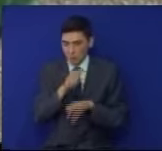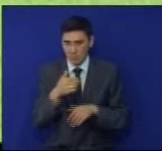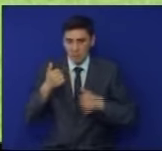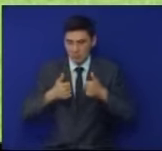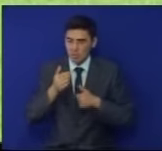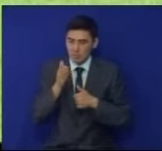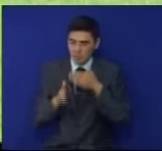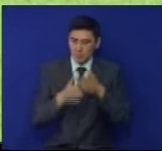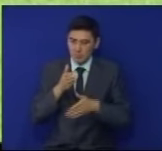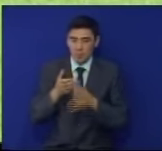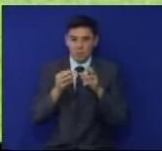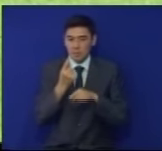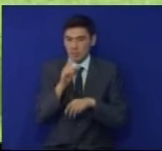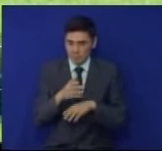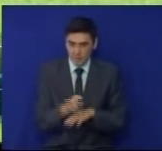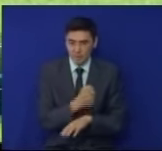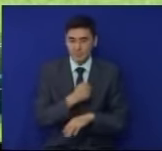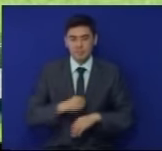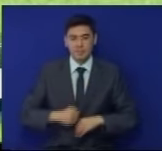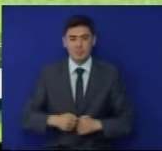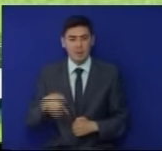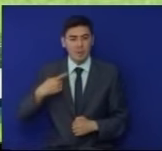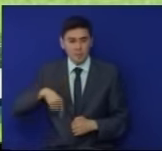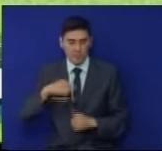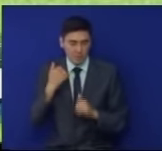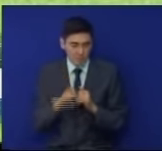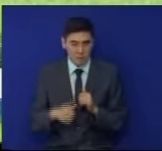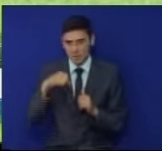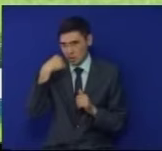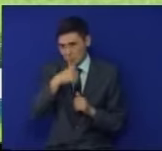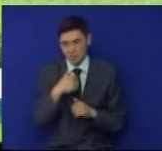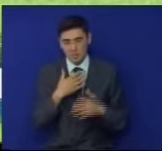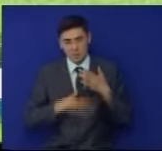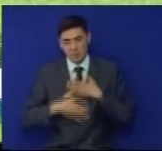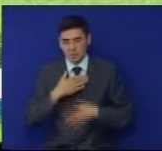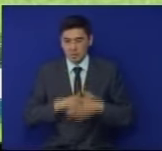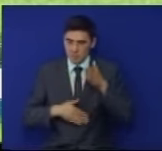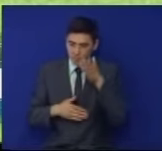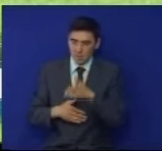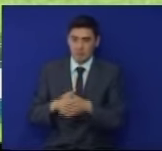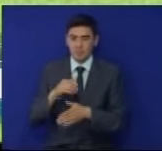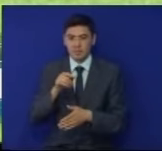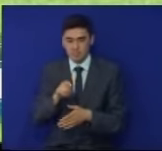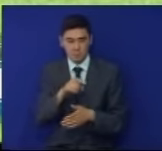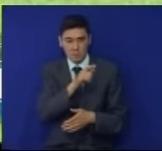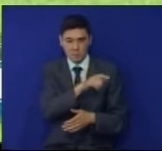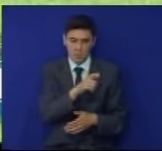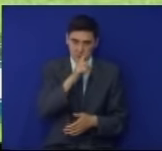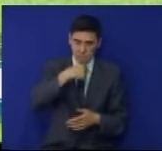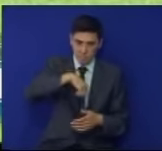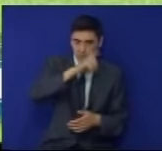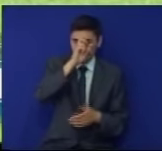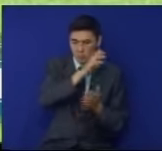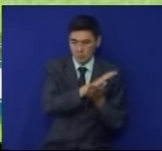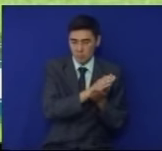спортом. Мы с радостью участвуем ежегодно, причем ежегодно в спартакиаде для госслужащих.